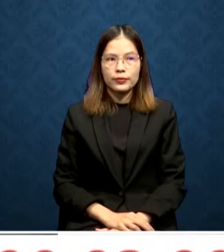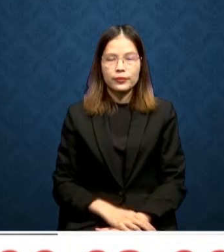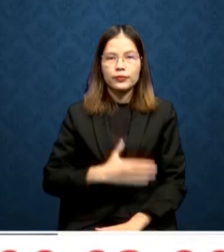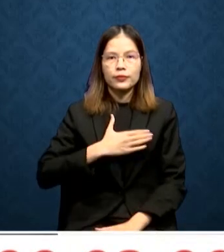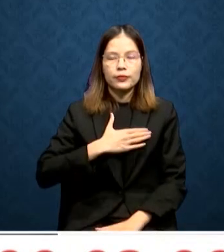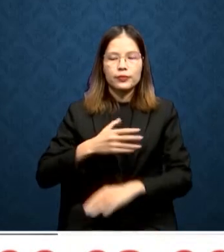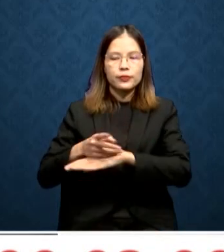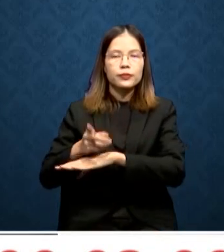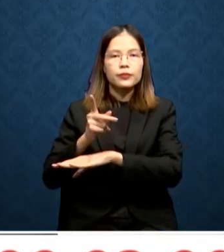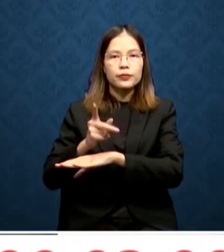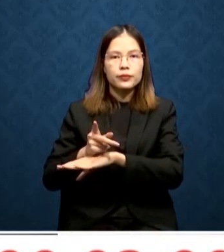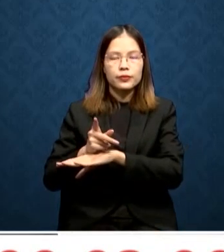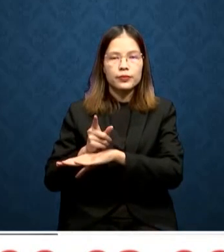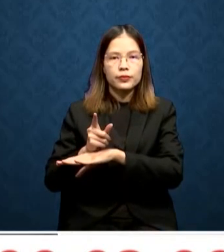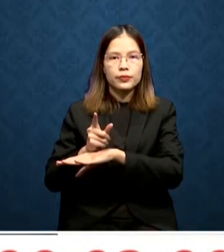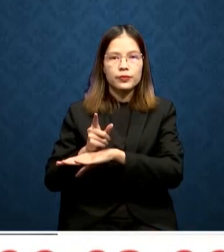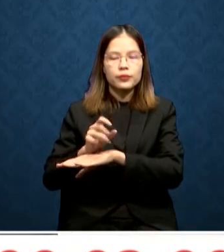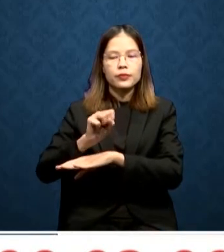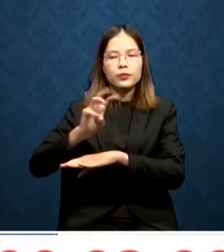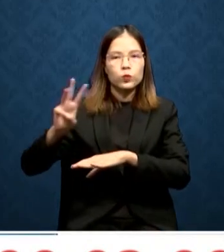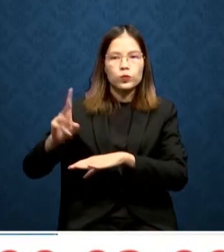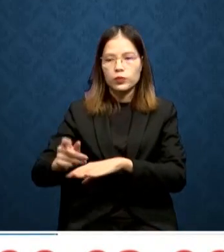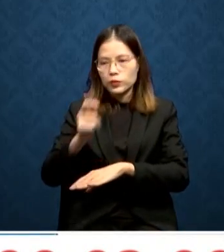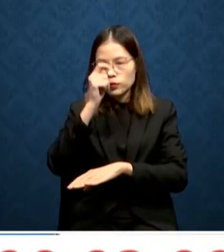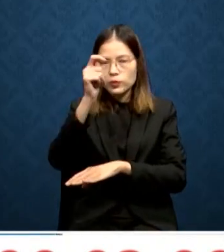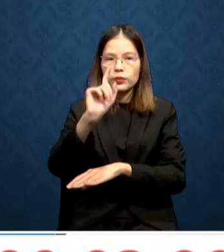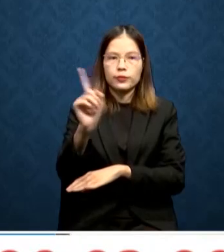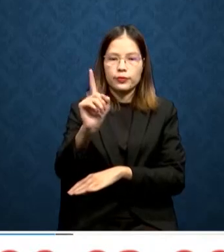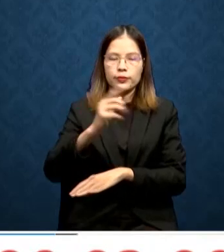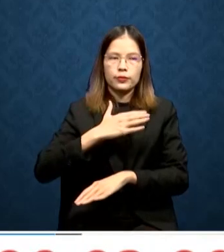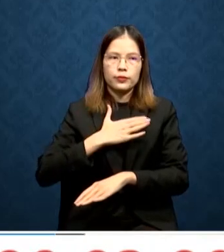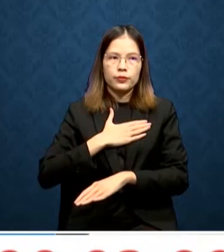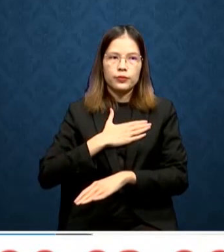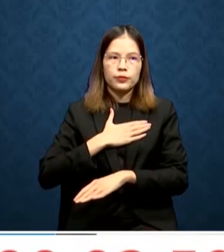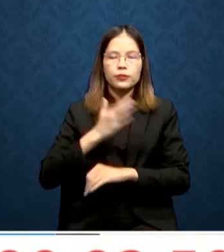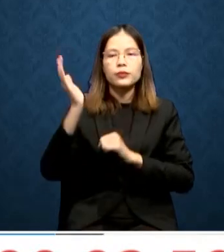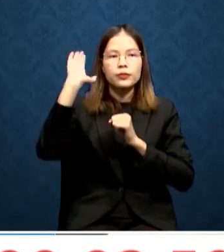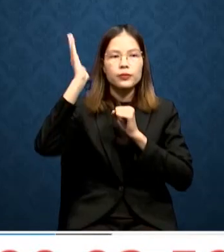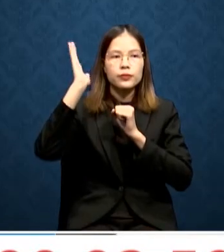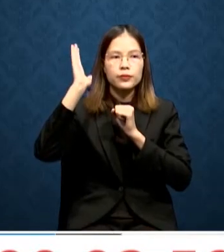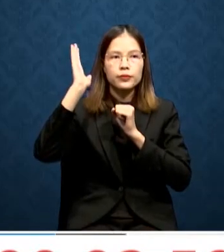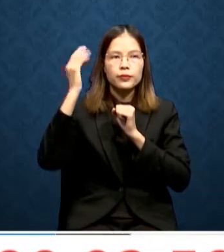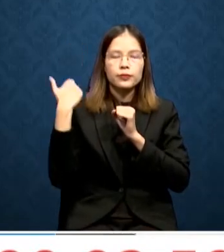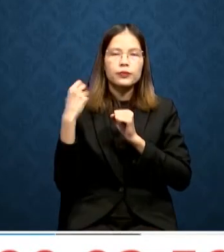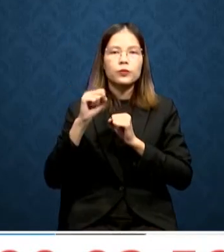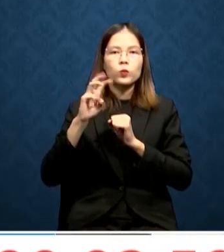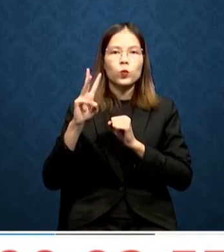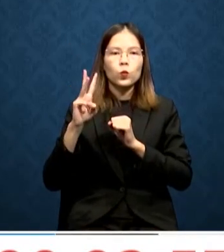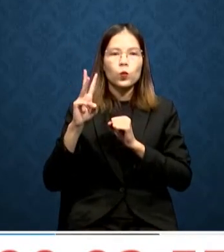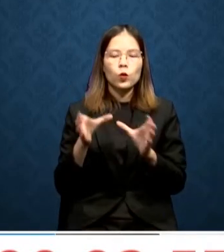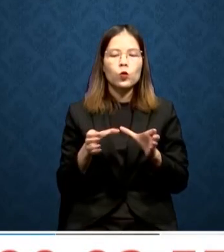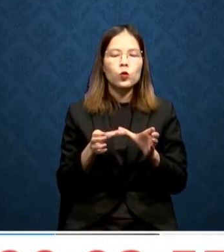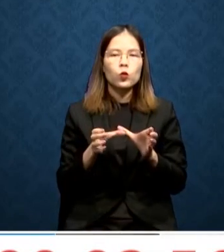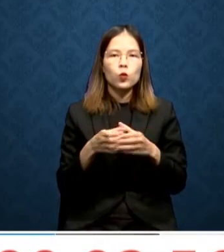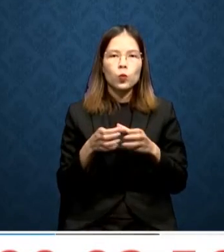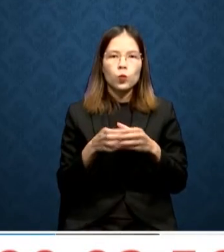กราบเรียนท่านประธานวุฒิสภาที่เคารพดิฉันวราภัทรไพพรรณรัตน์สมาชิกวุฒิสภากลุ่มอุตสาหกร